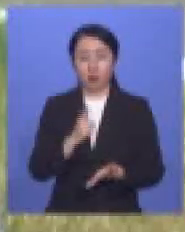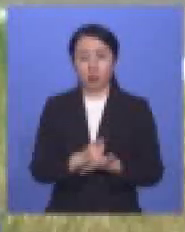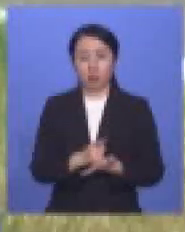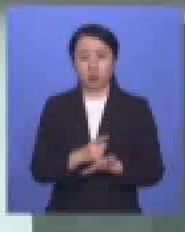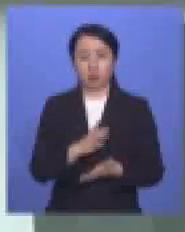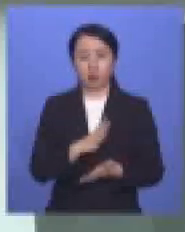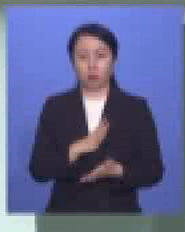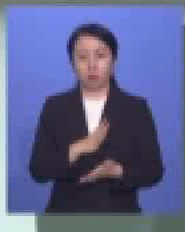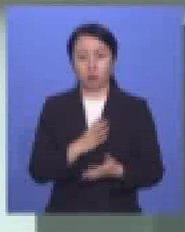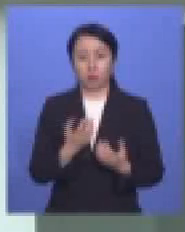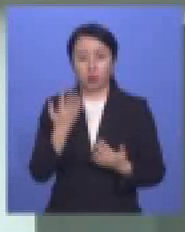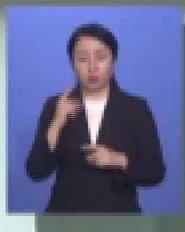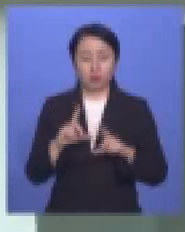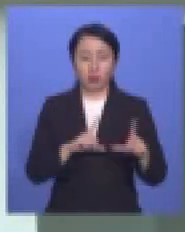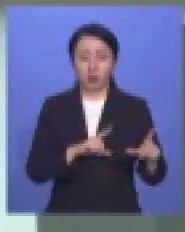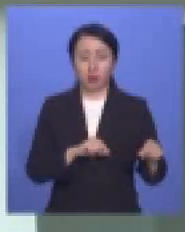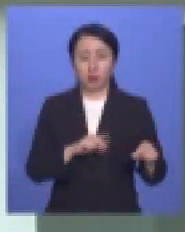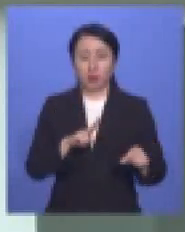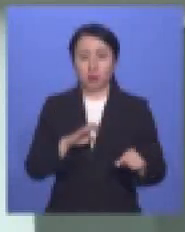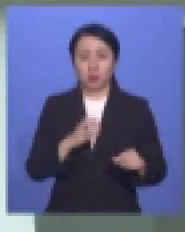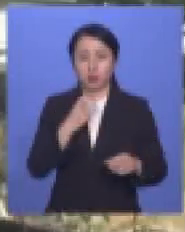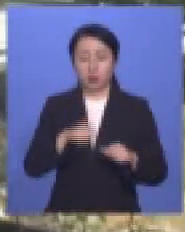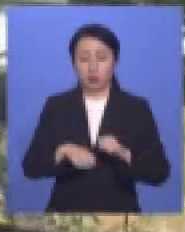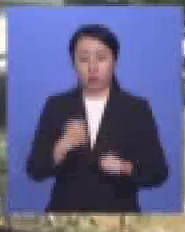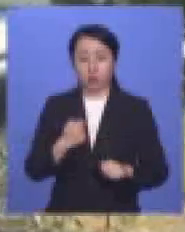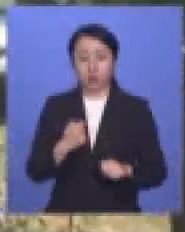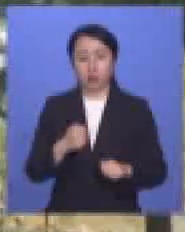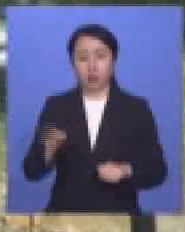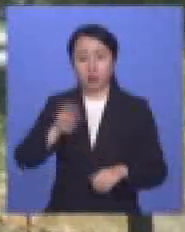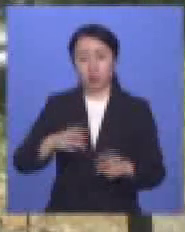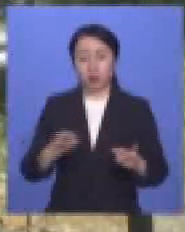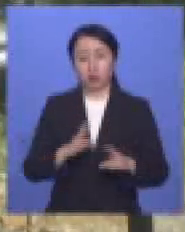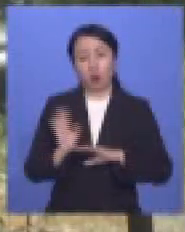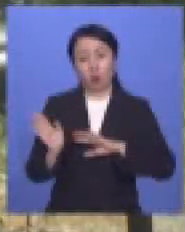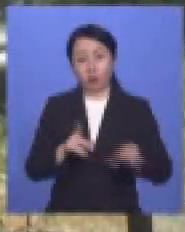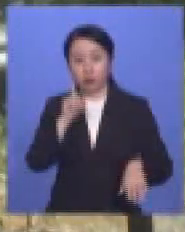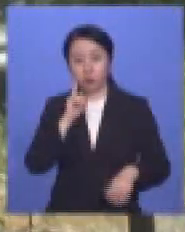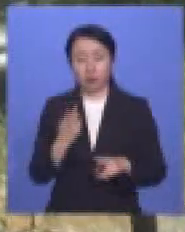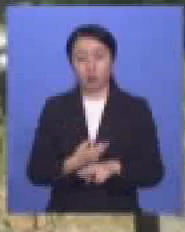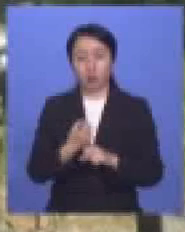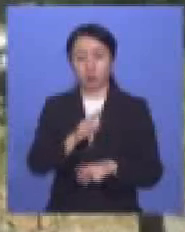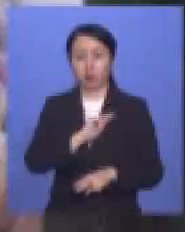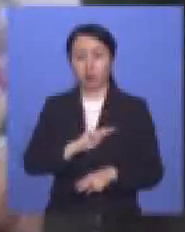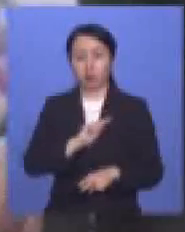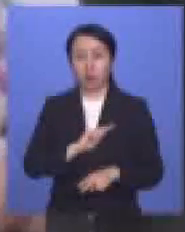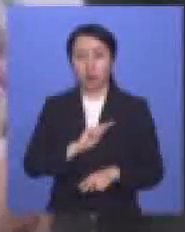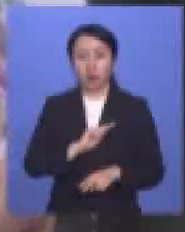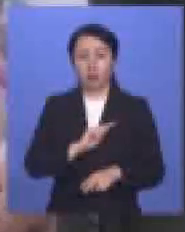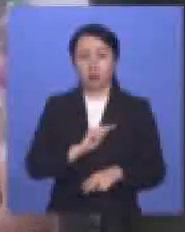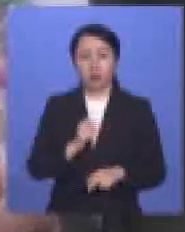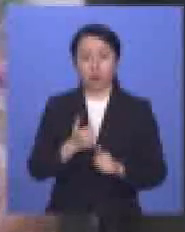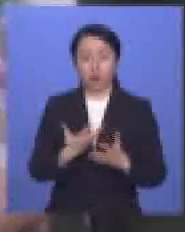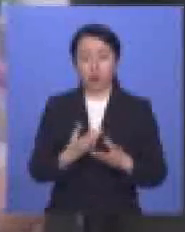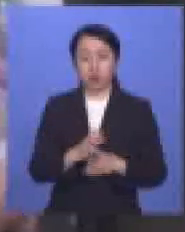быть переносным. Так как в случае порыва на теплотрассе, крыльцо необходимо будет убрать для комфортной и безопасной работы коммунальщиков. В день в